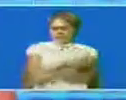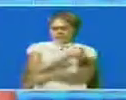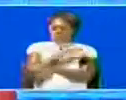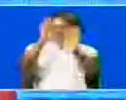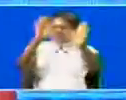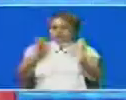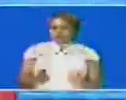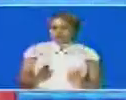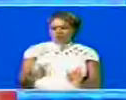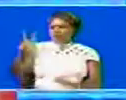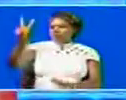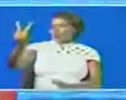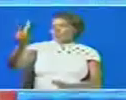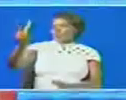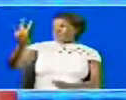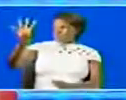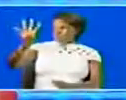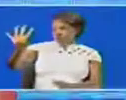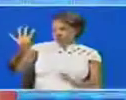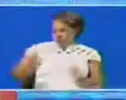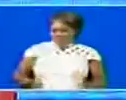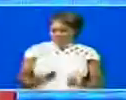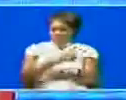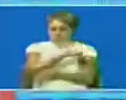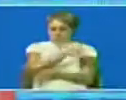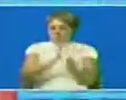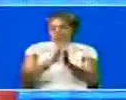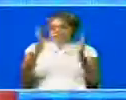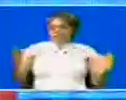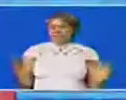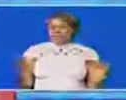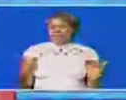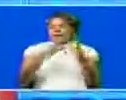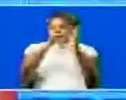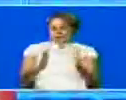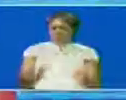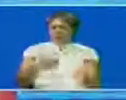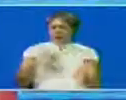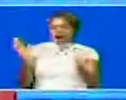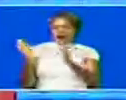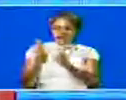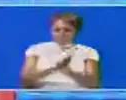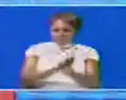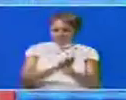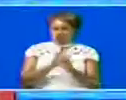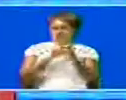Kisumu. Jumla ya watoto 24 walizaliwa katika hospitali mbili kuu kaunti hiyo. Sisili wa kesho na taarifa hiyo.